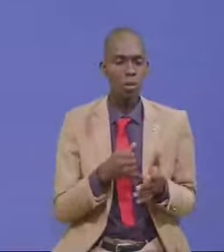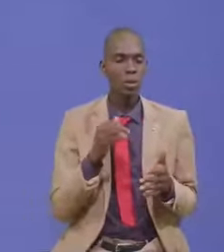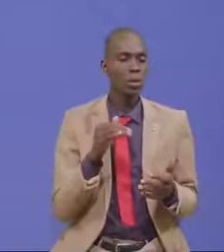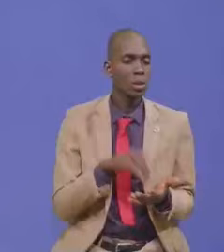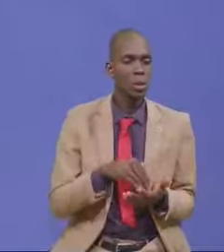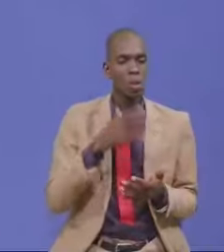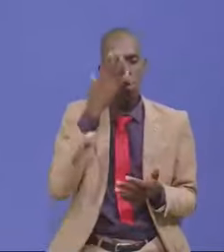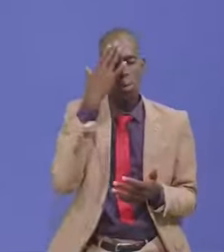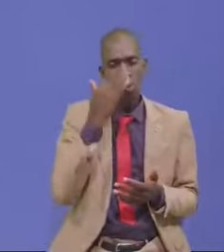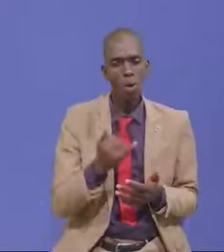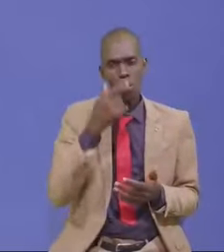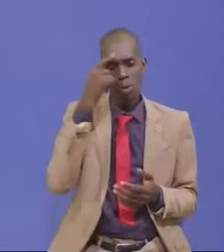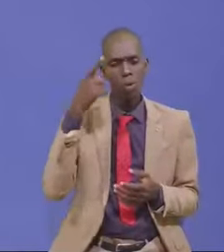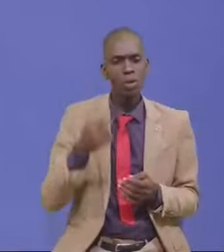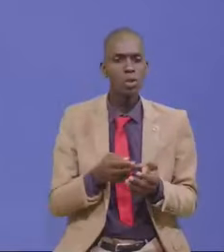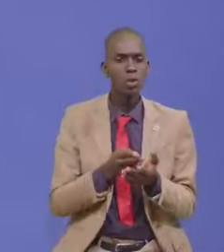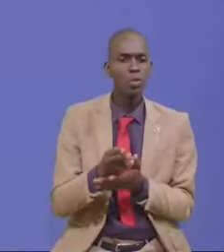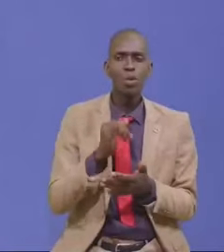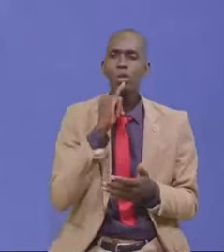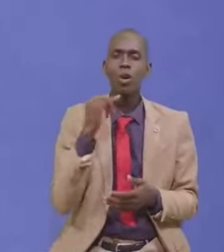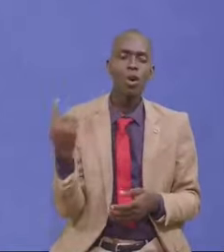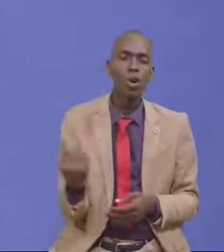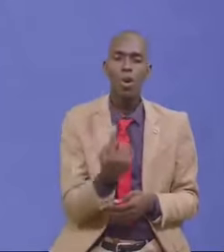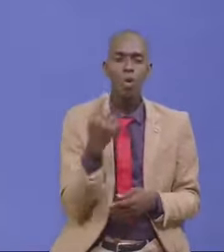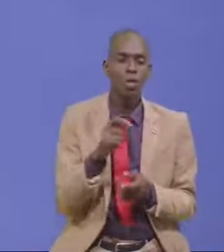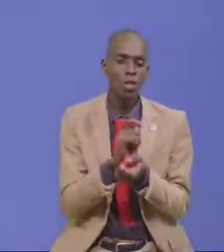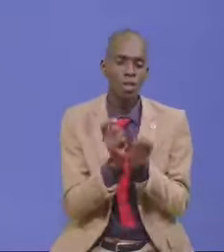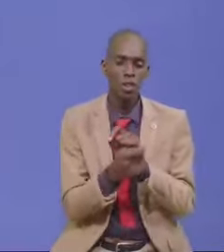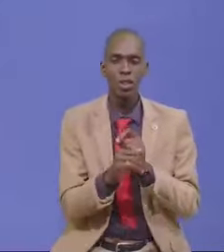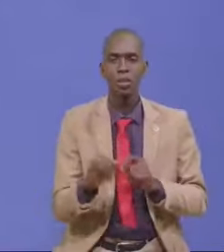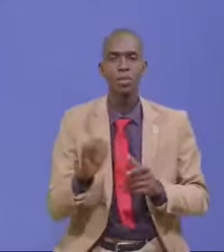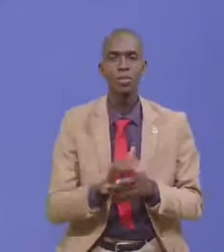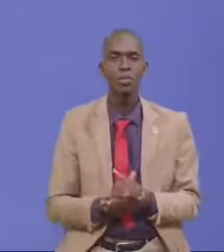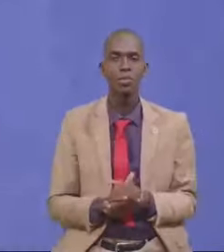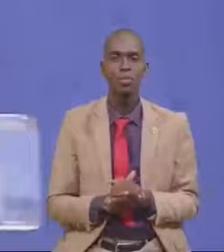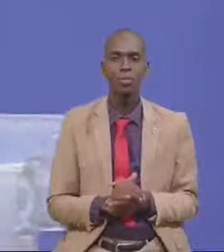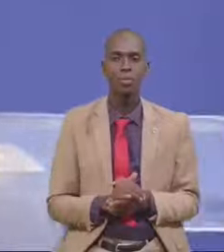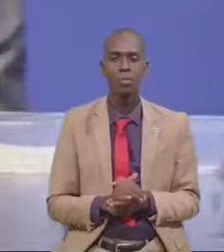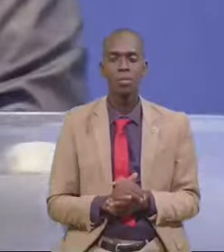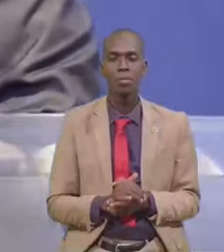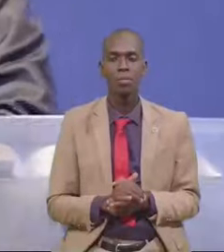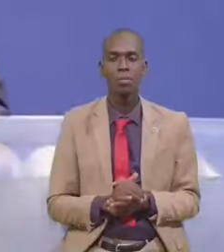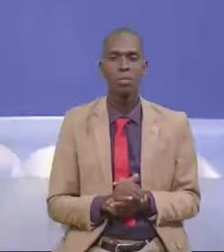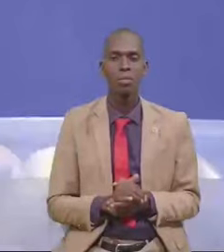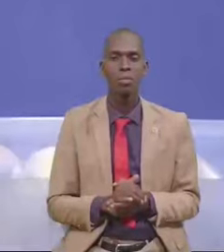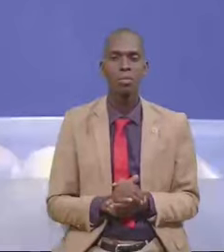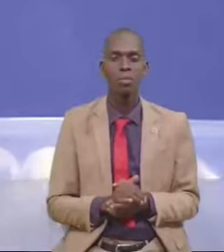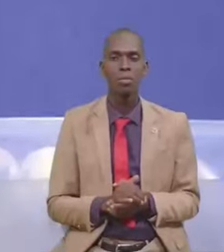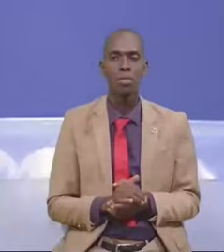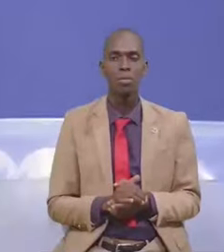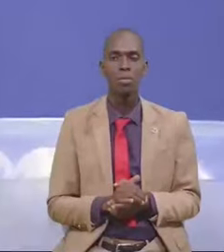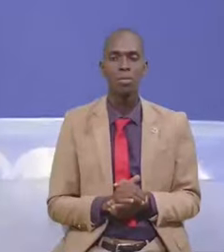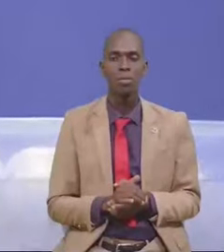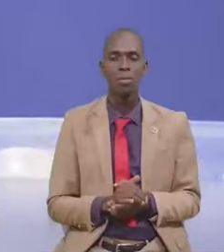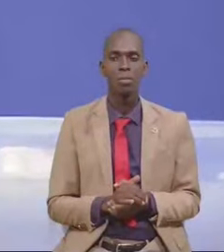Vous voyez, les livres que nous avons utilisés quand nous étions primaires, quoique nous soyons encore vivants, aujourd'hui, ils ont déjà changé ces livres. Pourquoi? Parce que les vérités